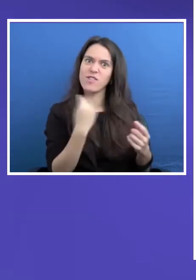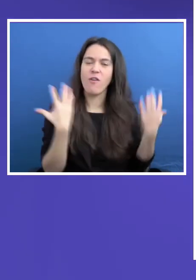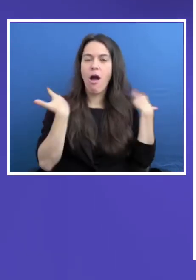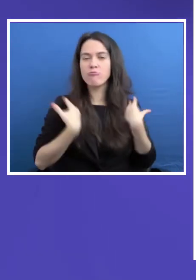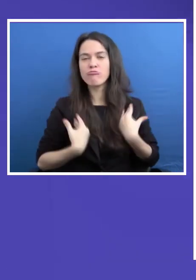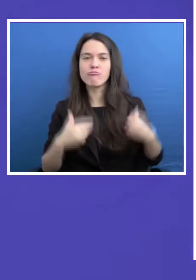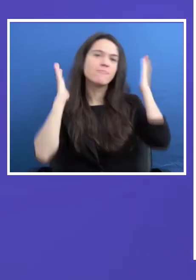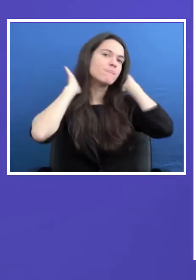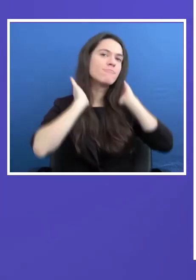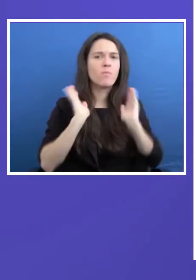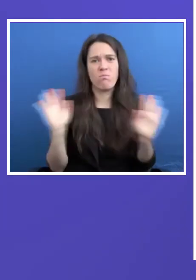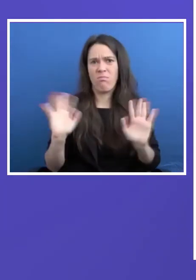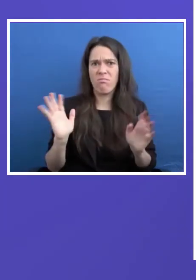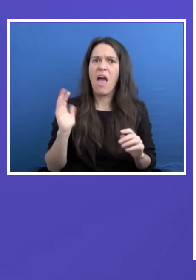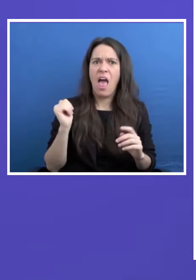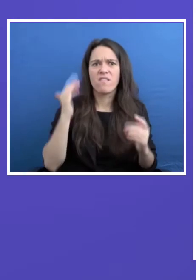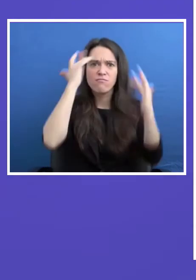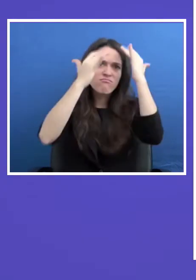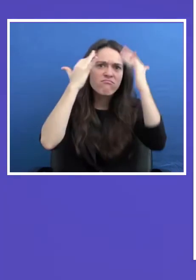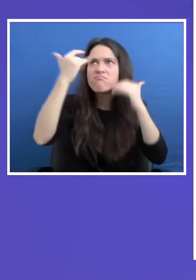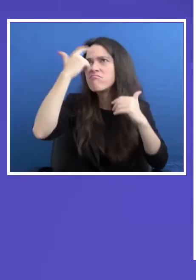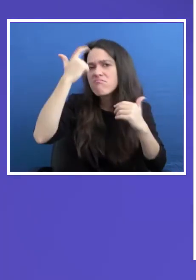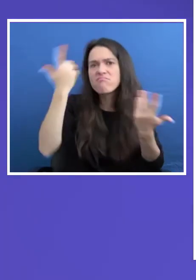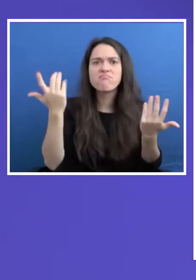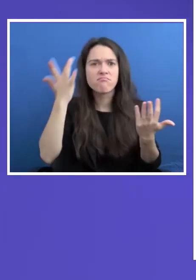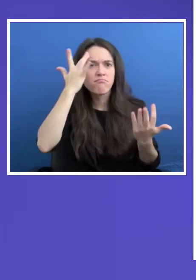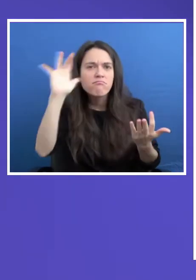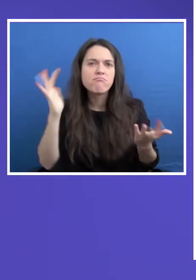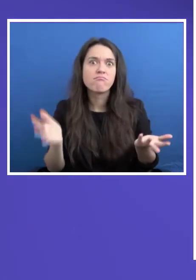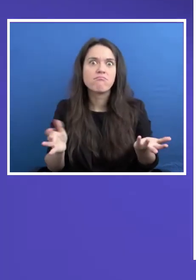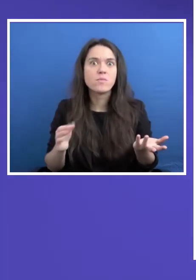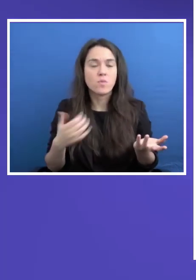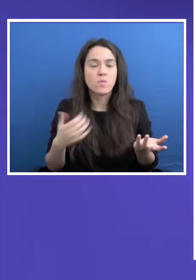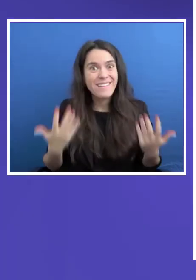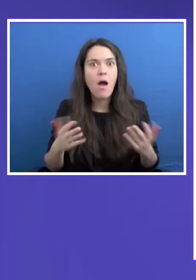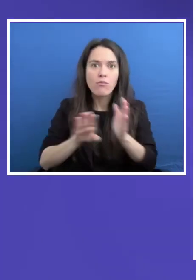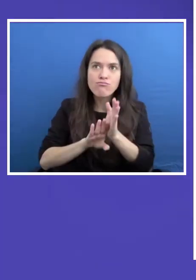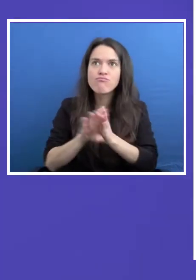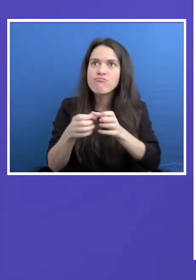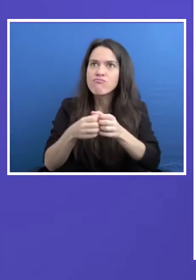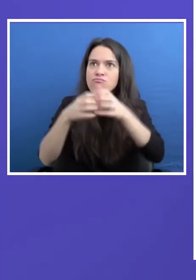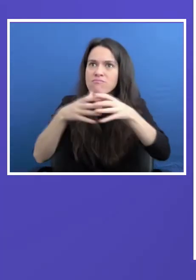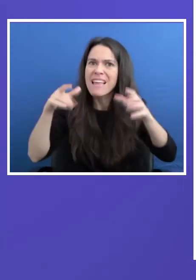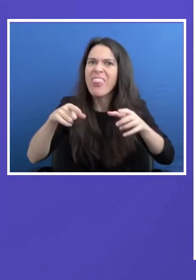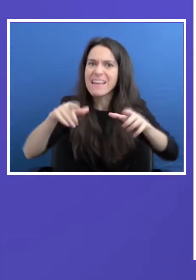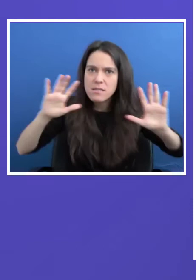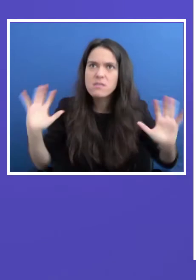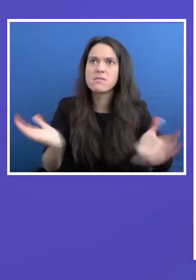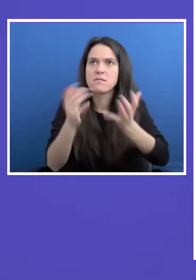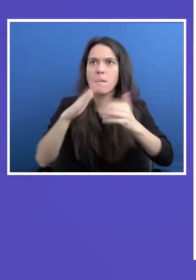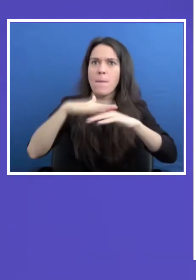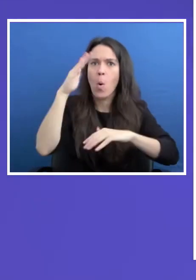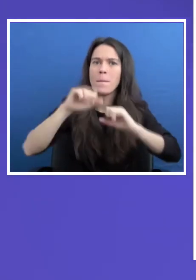وسائل الاعلام. مهم جدا ان احنا بقى نستخدم مواقع التواصل الاجتماعي، بما ان احنا ما عندناش القدره ان احنا نسافر في الفتره دي ويبقى في تبادل زيارات.